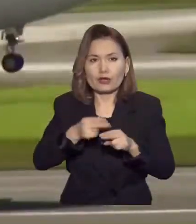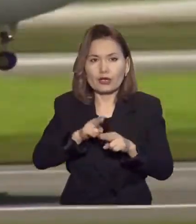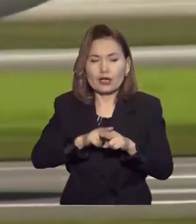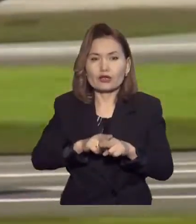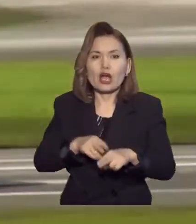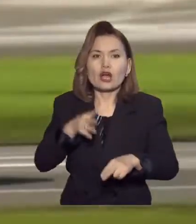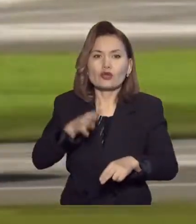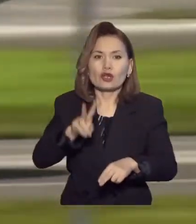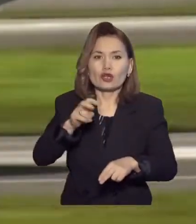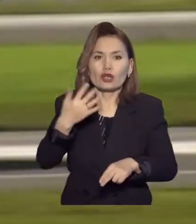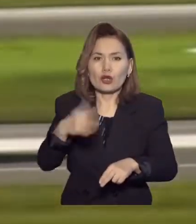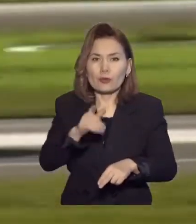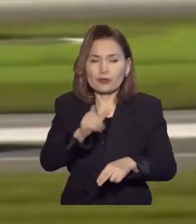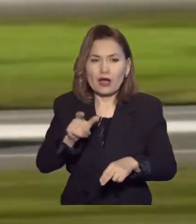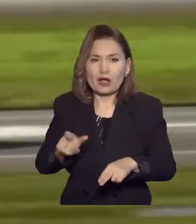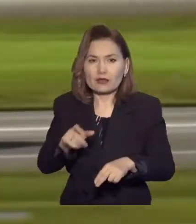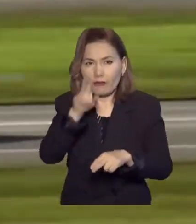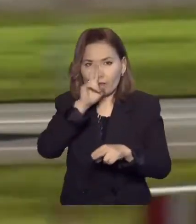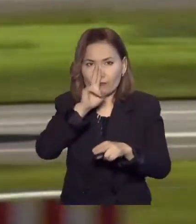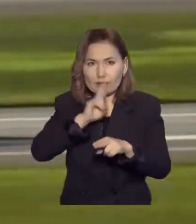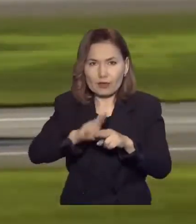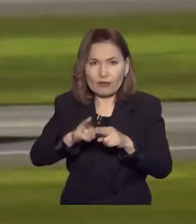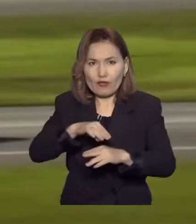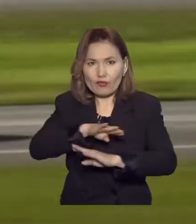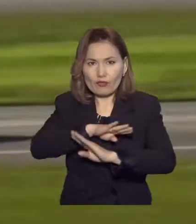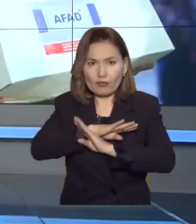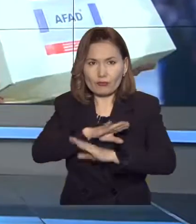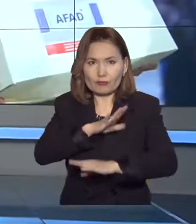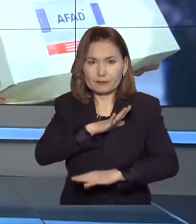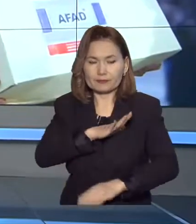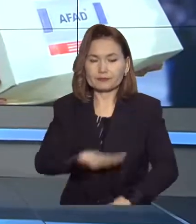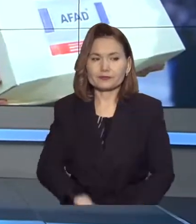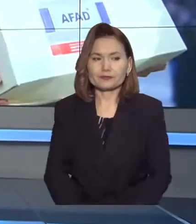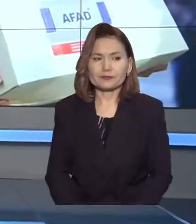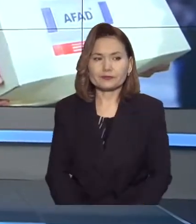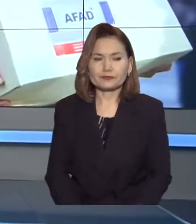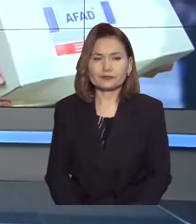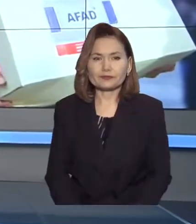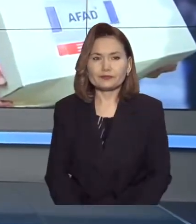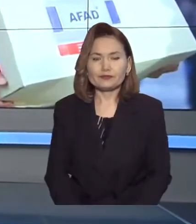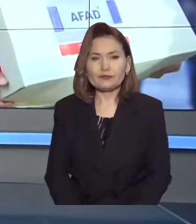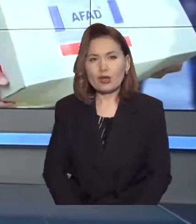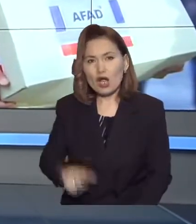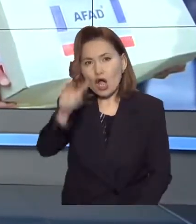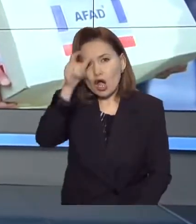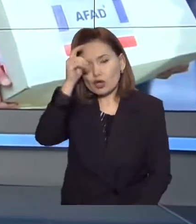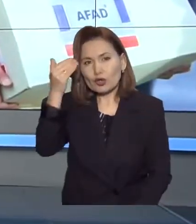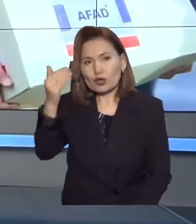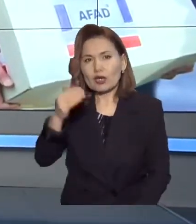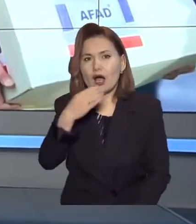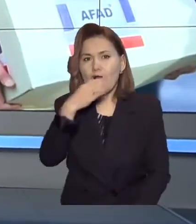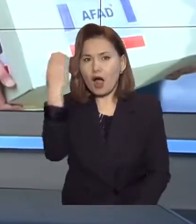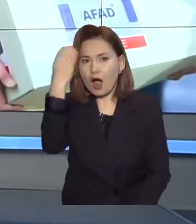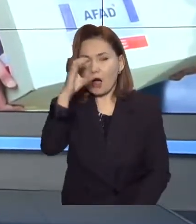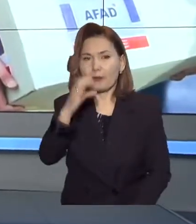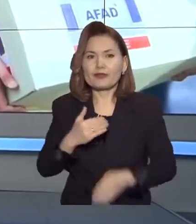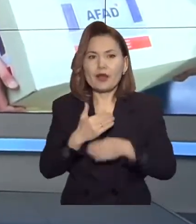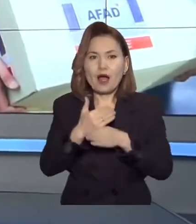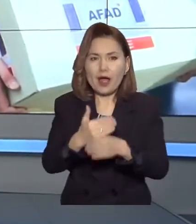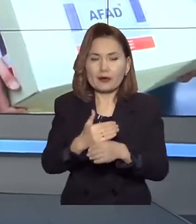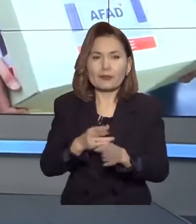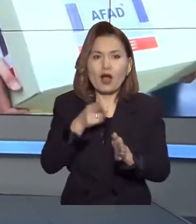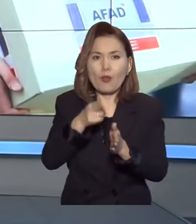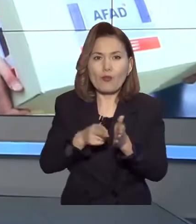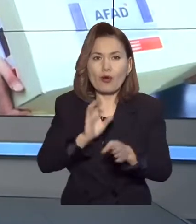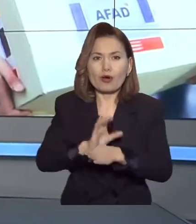4250-ге жуық адам жоғалтқан. Түркиядан Ауғанстанға қайырымдылық пойызы жетті.